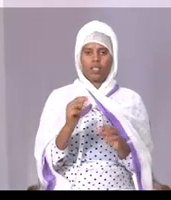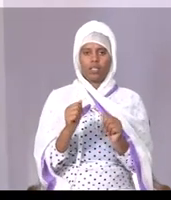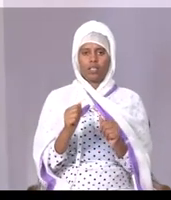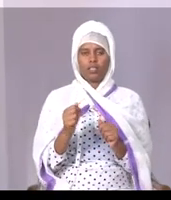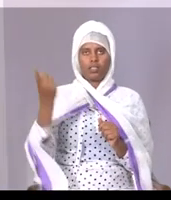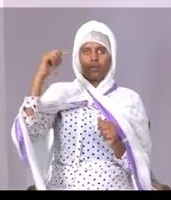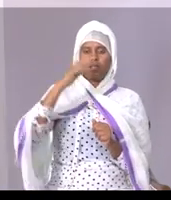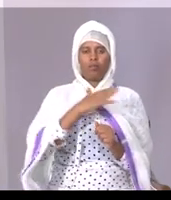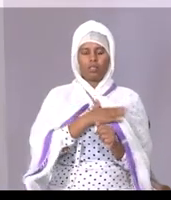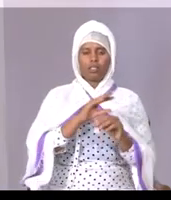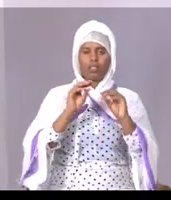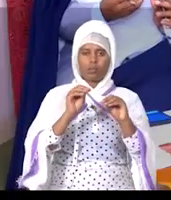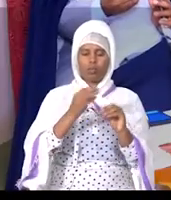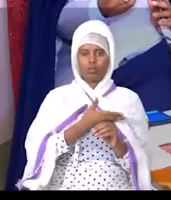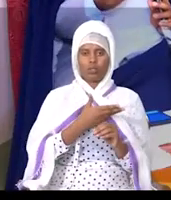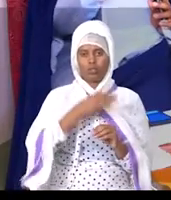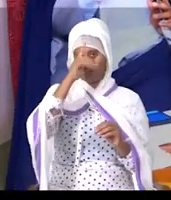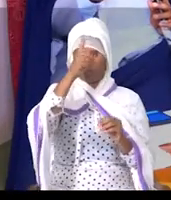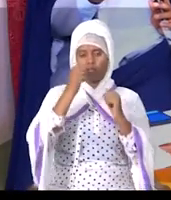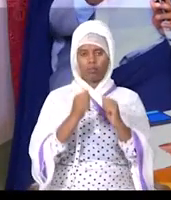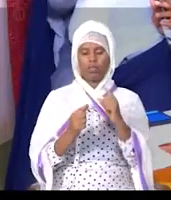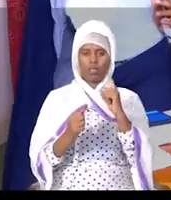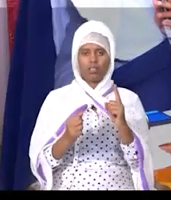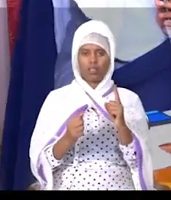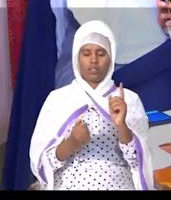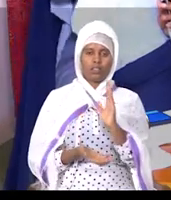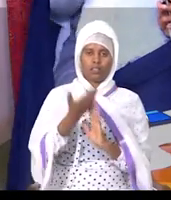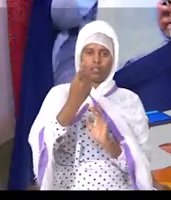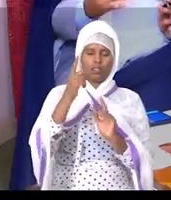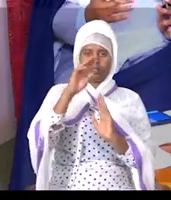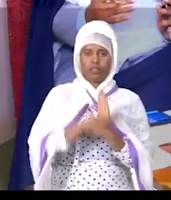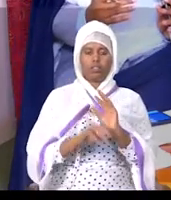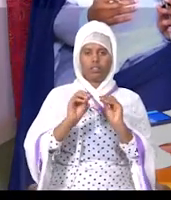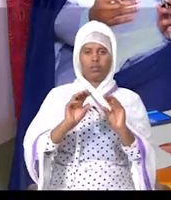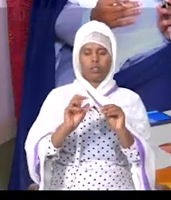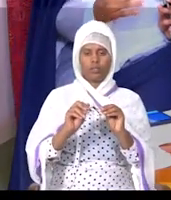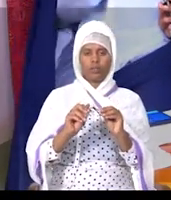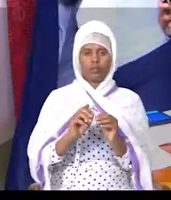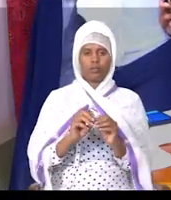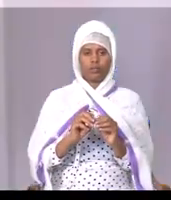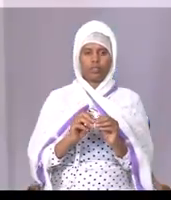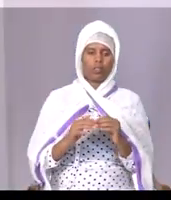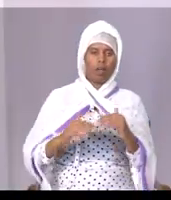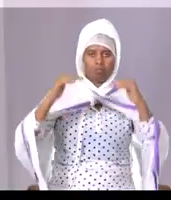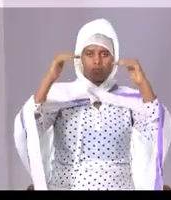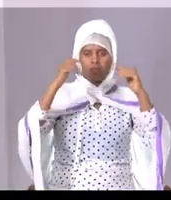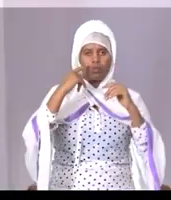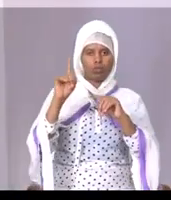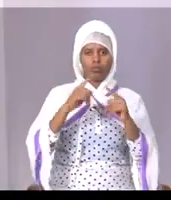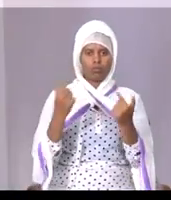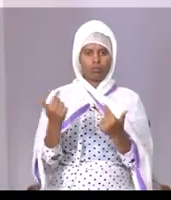ሕድና ኢሉ እዩ ምክንያቱ ክርስቶስ ኣምላክ ኣብዚ ነገር እዚ ክምህር ከሎ መብዛሕቲ ክንርድኦ ዝግበአኒ ሓንሳብ ኣልዕል ኣቢሉ ሓንሳብ ክኣትሕታ ኣቢሉ ይምህር እዩ ሓንሳብ ኣልዕል ኣቢሉ ክምህር